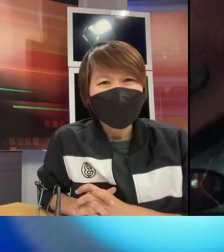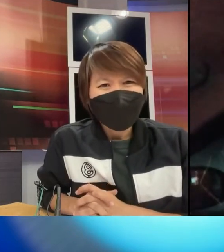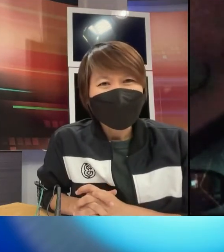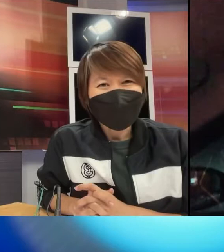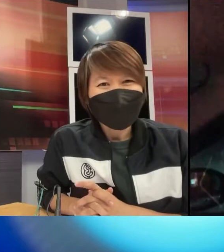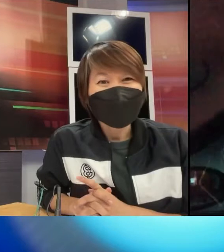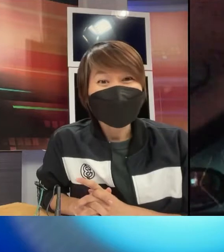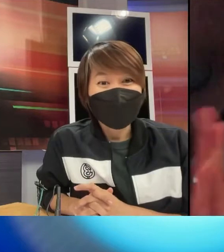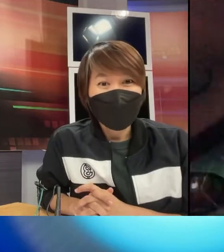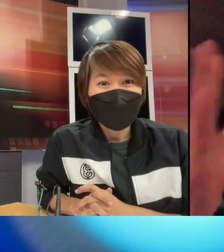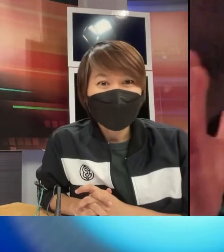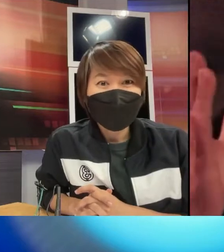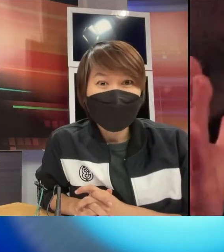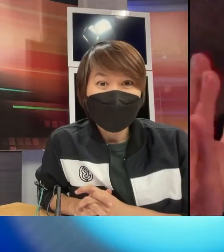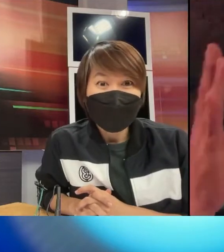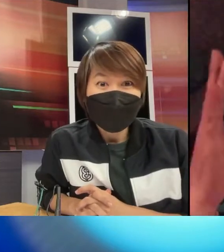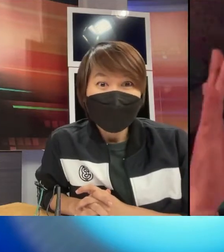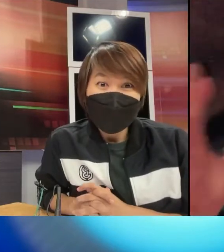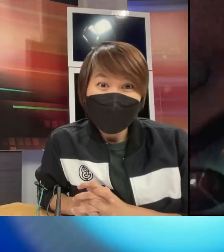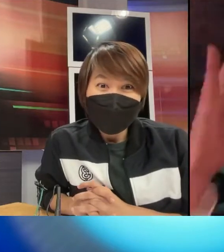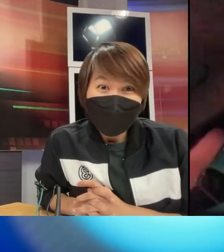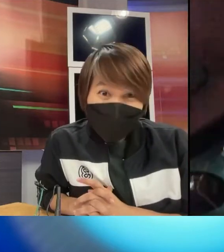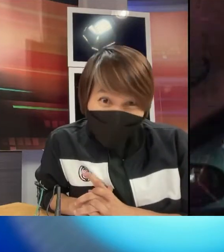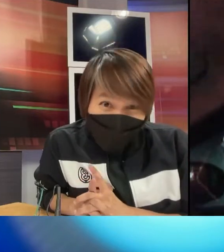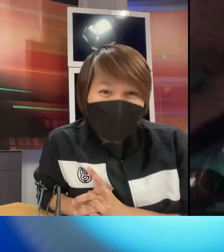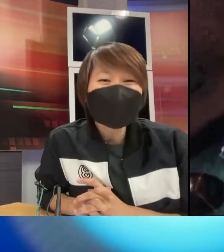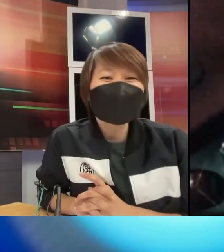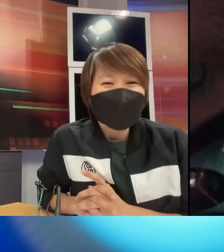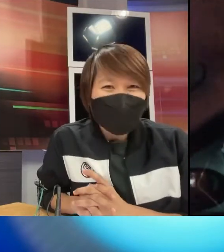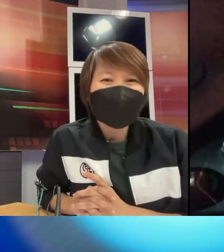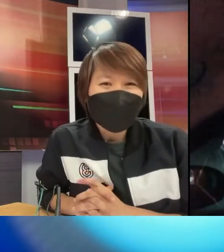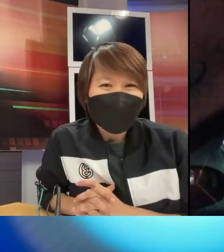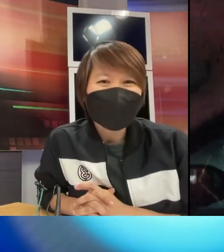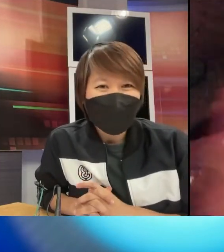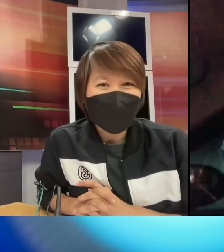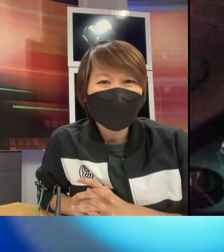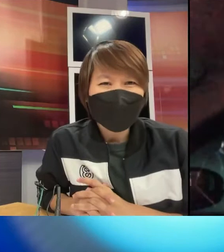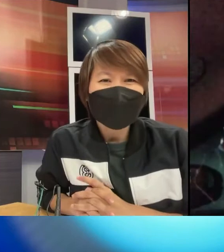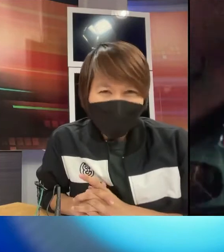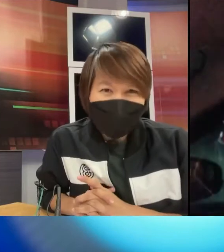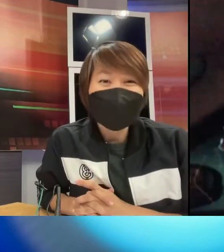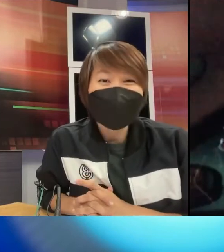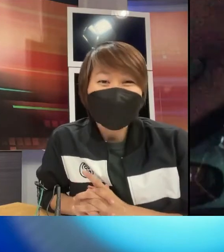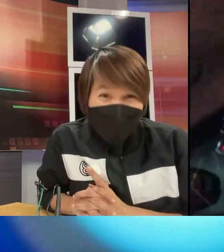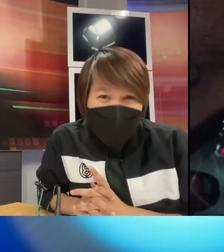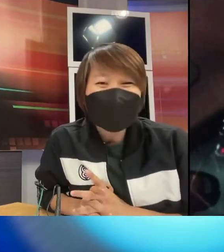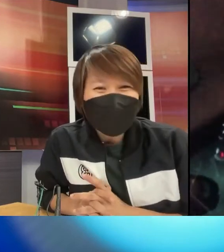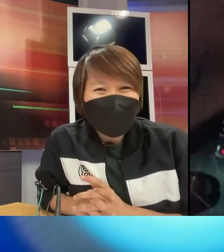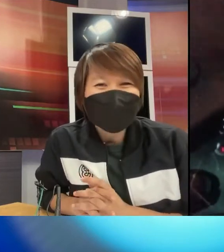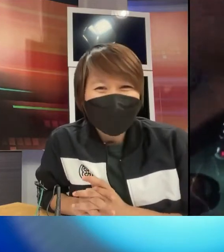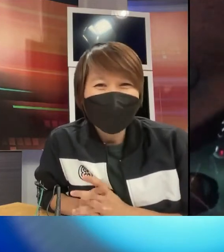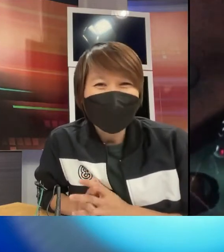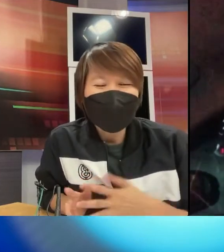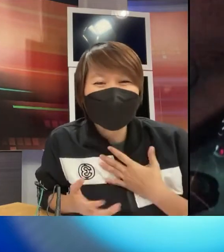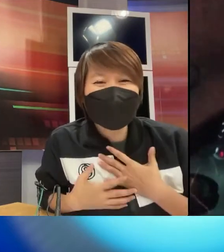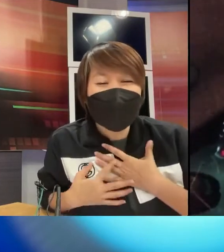รังสีมันลงไปว่าอุ้ย LGBTQ ทุกคนได้มงกุฎอะไรอย่างเงี้ยค่ะแล้วก็เป็นฟีลลิ่งเหมือนป้องปาก ค่ะ